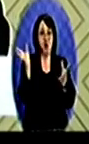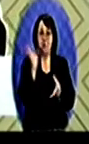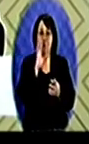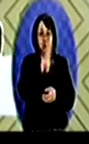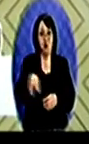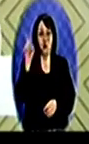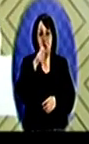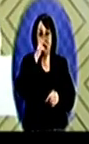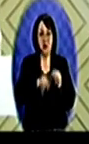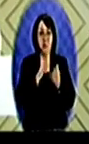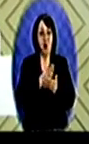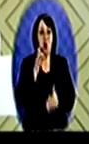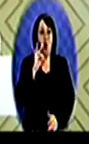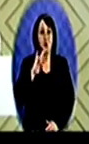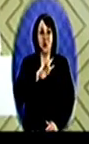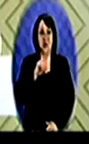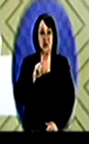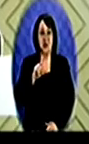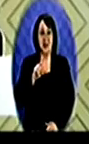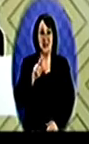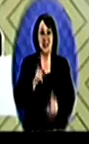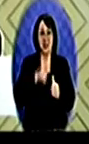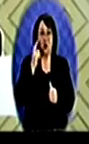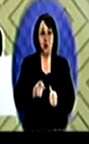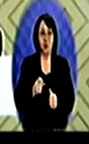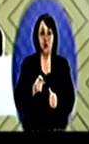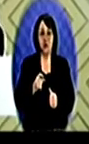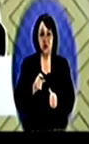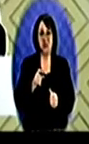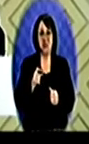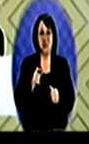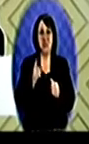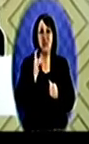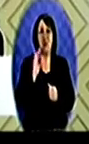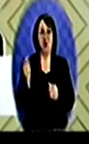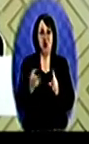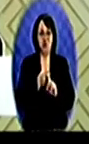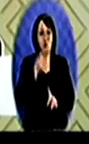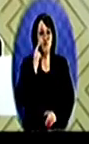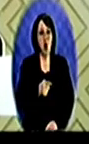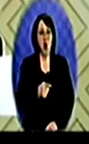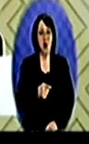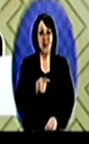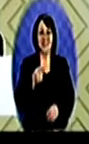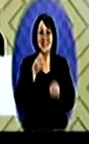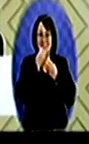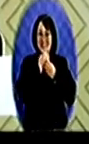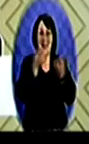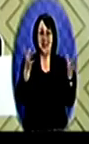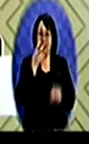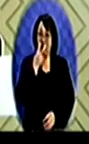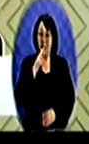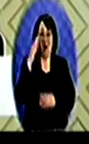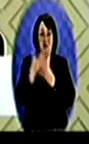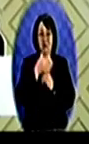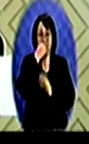оюун эрдэнэ гэдэг хүн холбогдсныг бол бид нэр одоо зарлж байна гэж. За зөвхөн энэ өгүүлбэрээс авлигатай тэмц газар